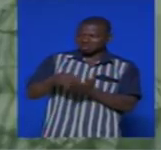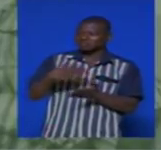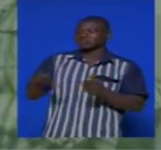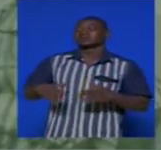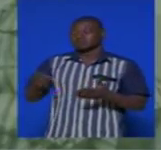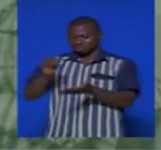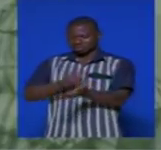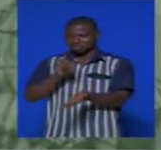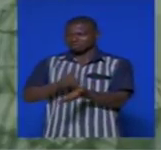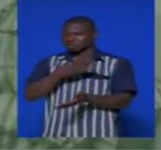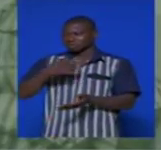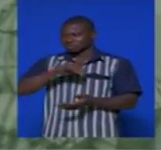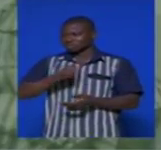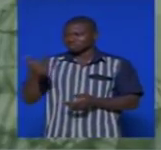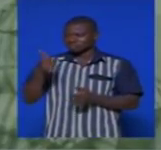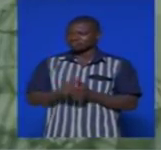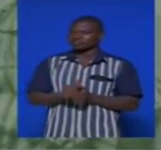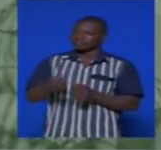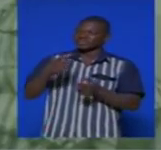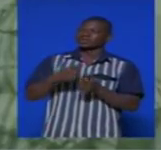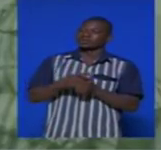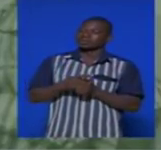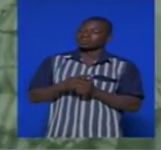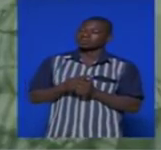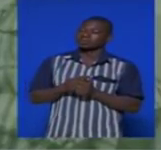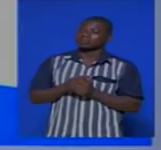sanguine. Lisez-en vous-même.